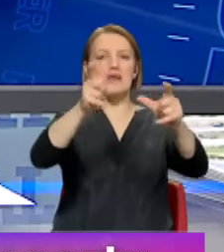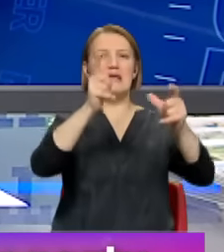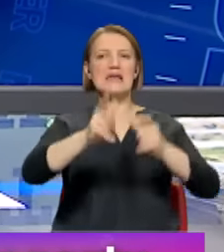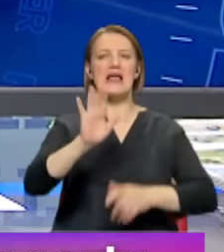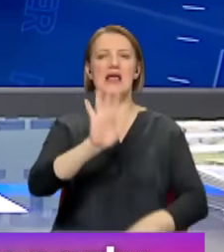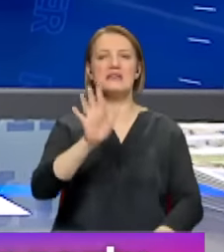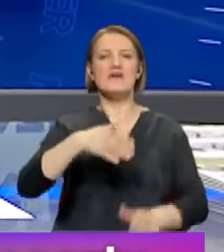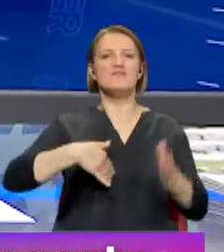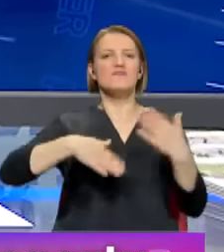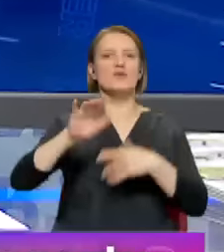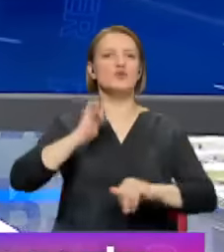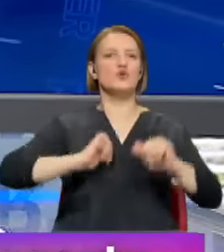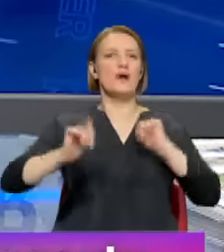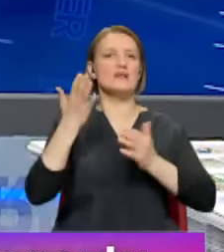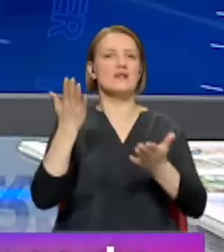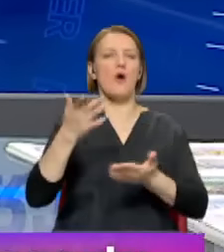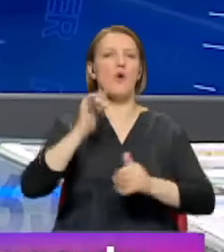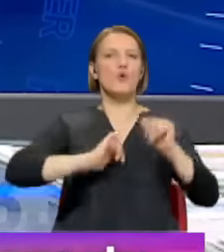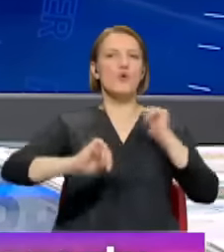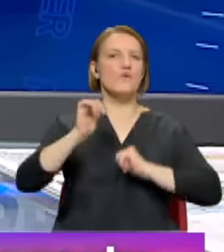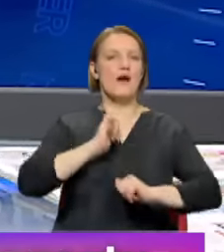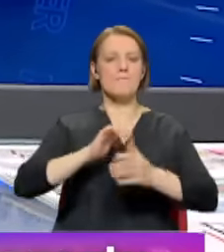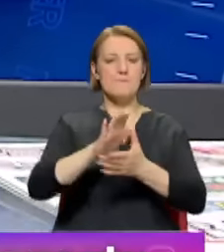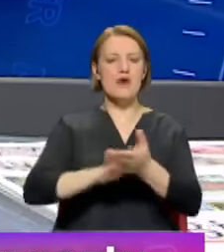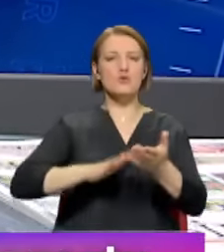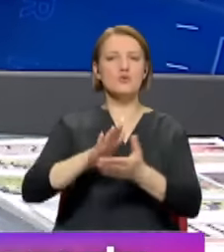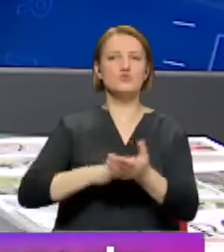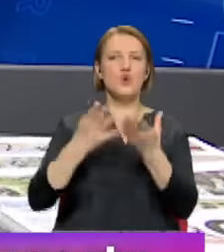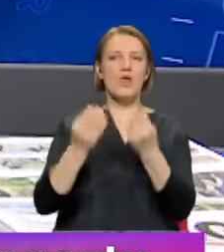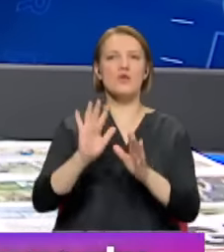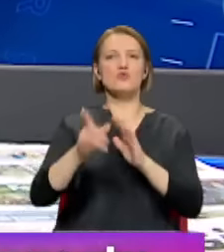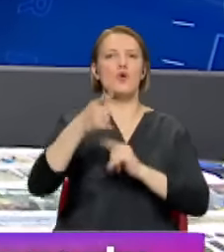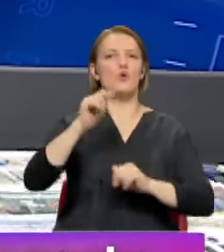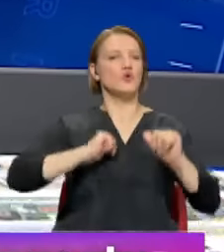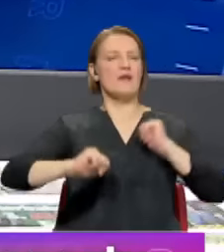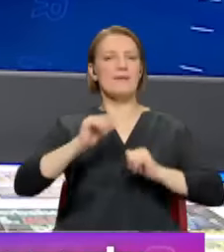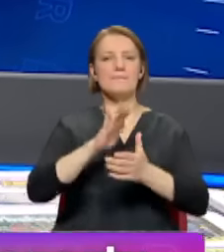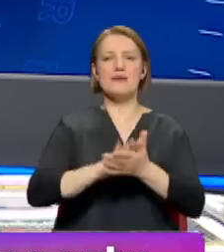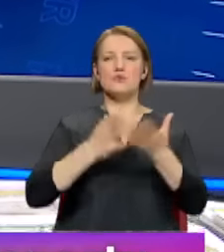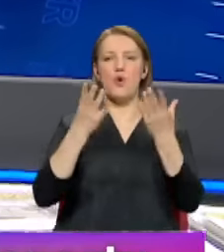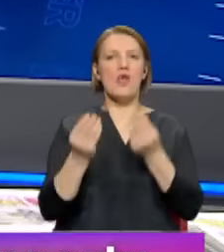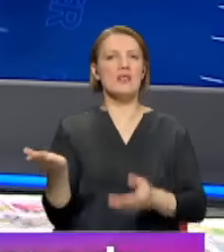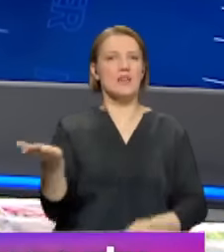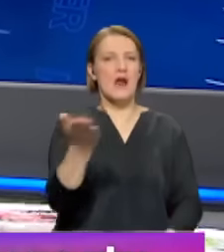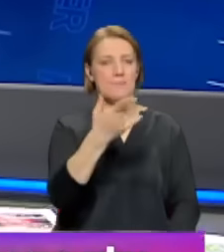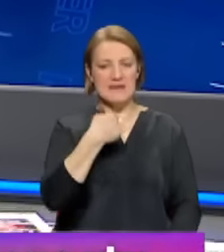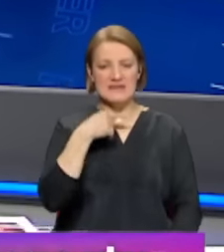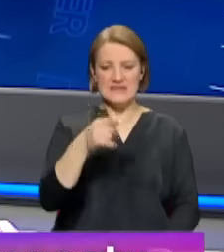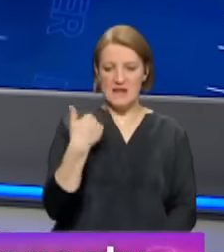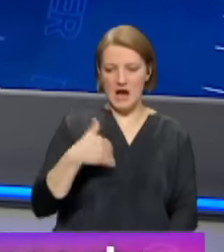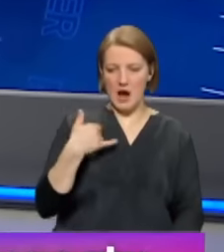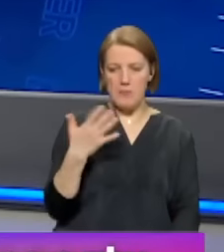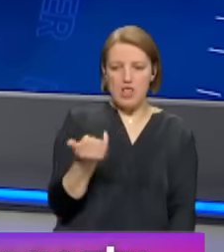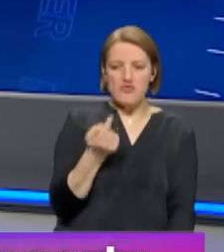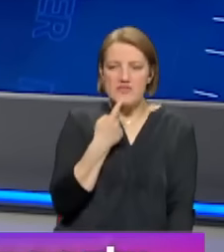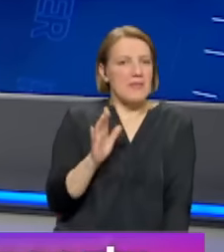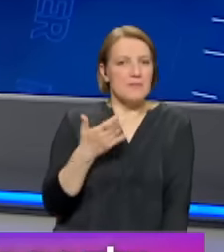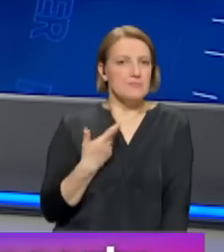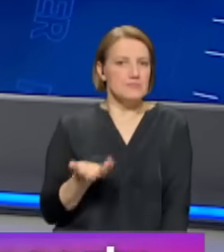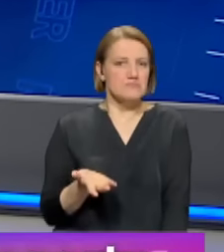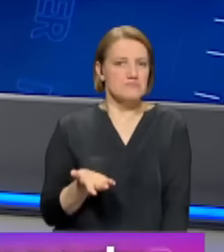50'den fazla üniversite ve o üniversitelerden mezun olanlar, sonra o üniversitelerden mezun olanlara biz sizi kamuda alacağız demedik